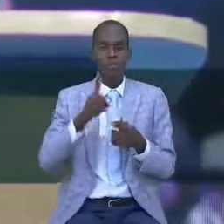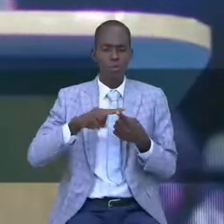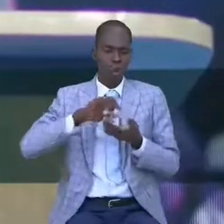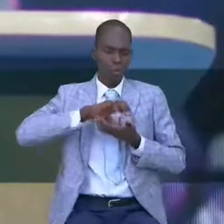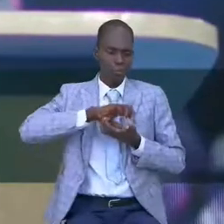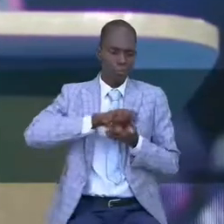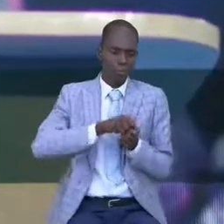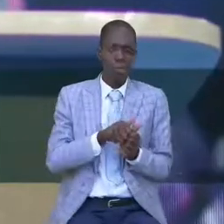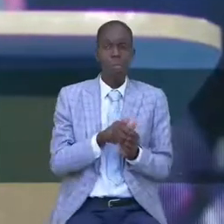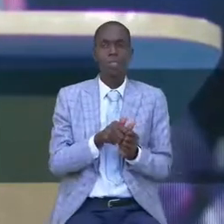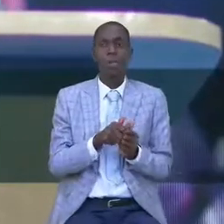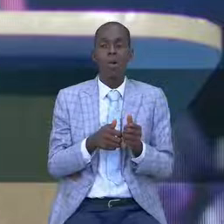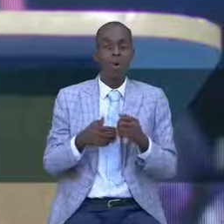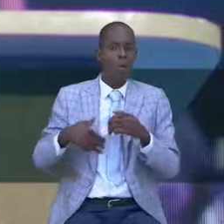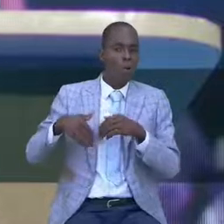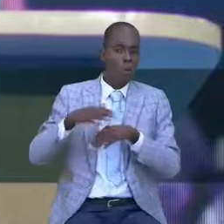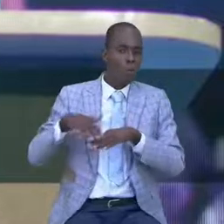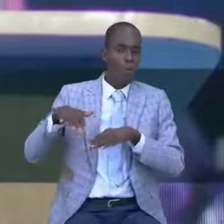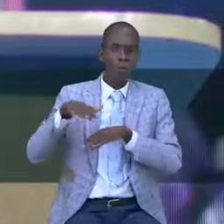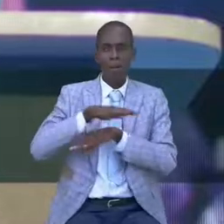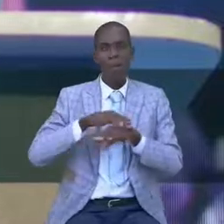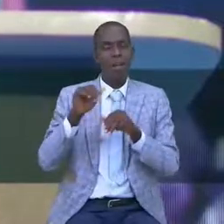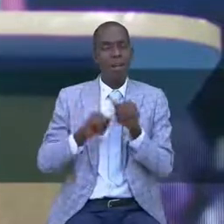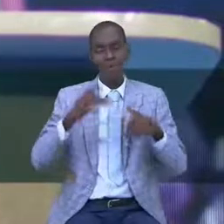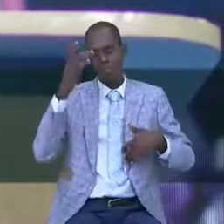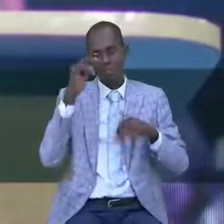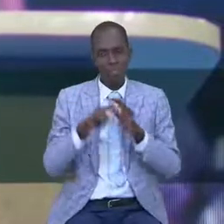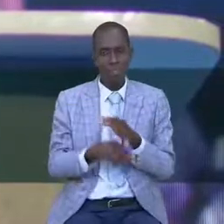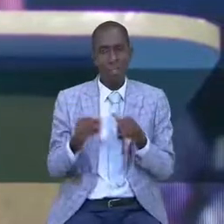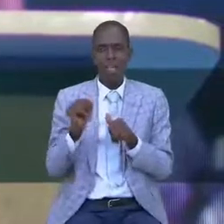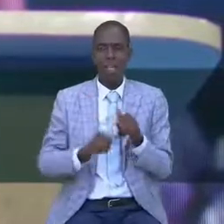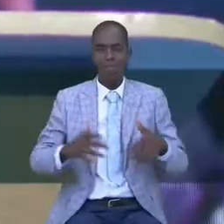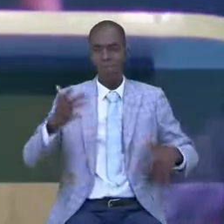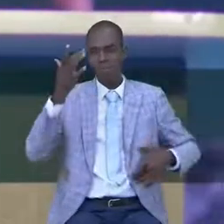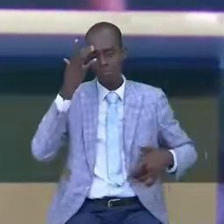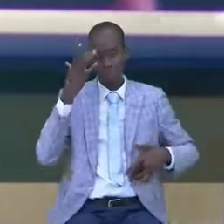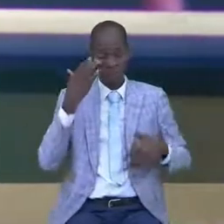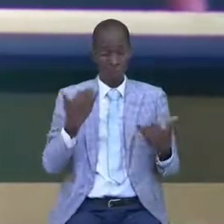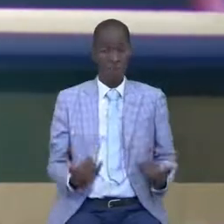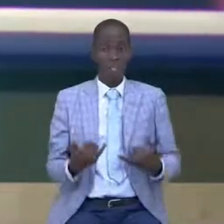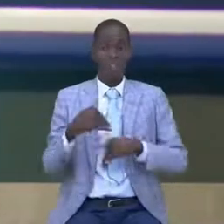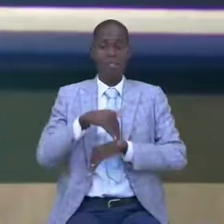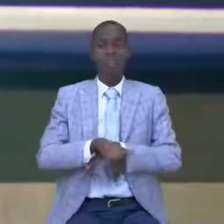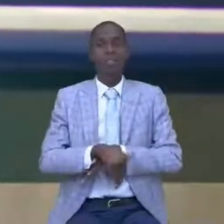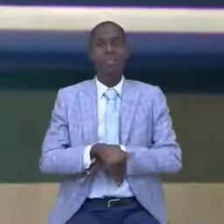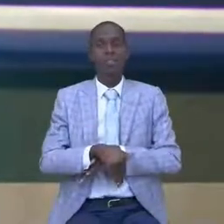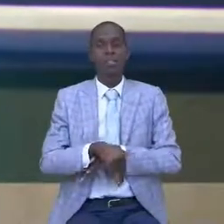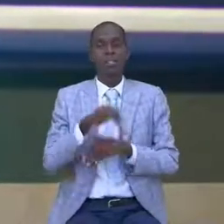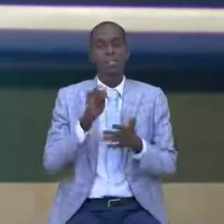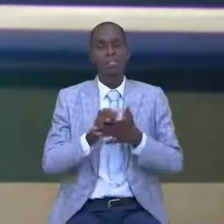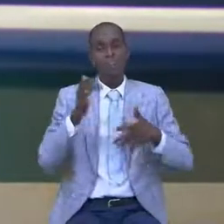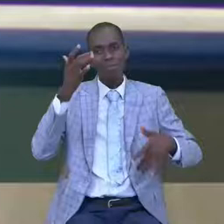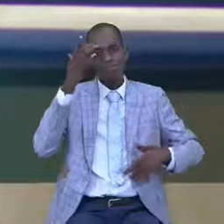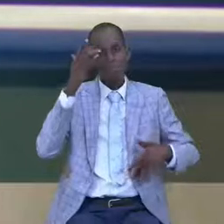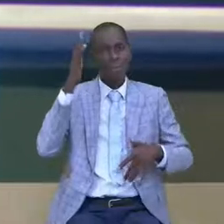Le pouvoir qui te fait piétiner, qui te fait piétiner toutes